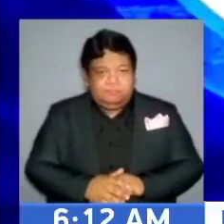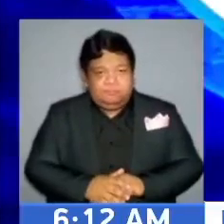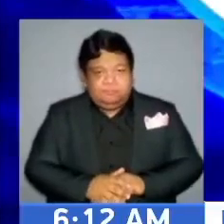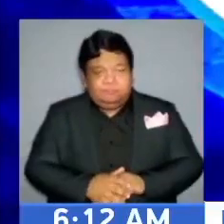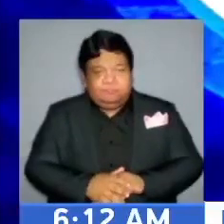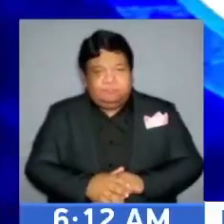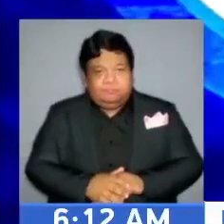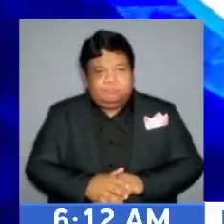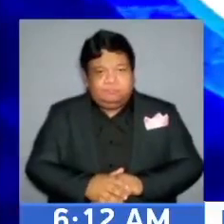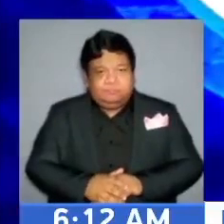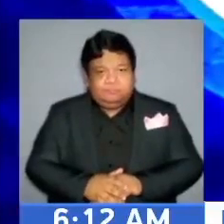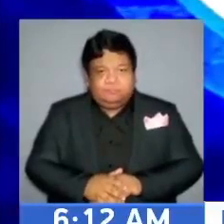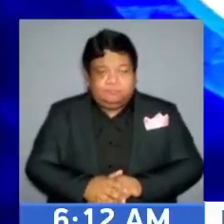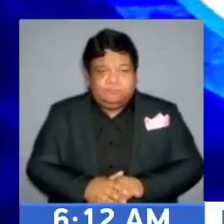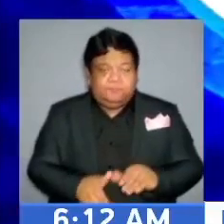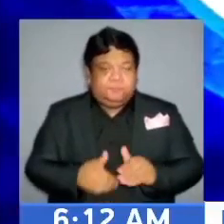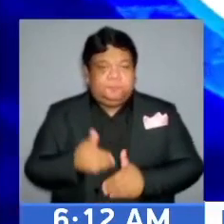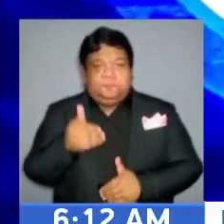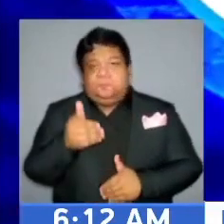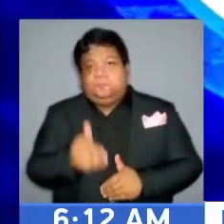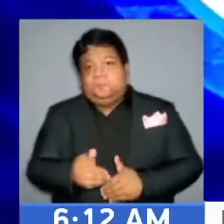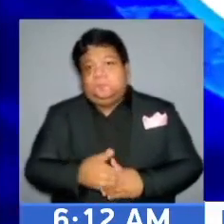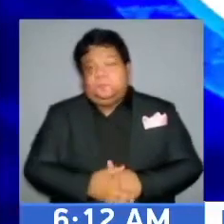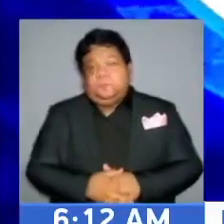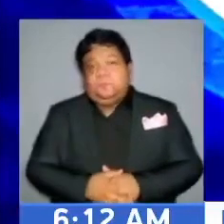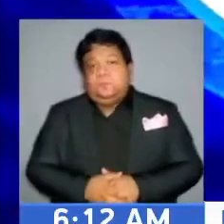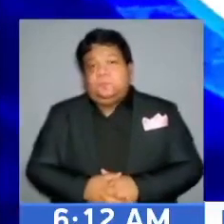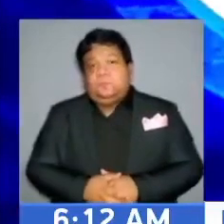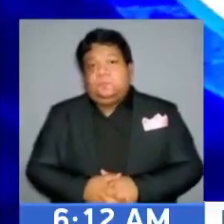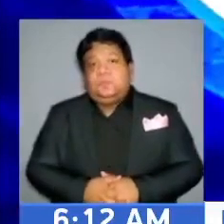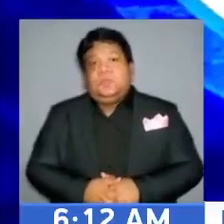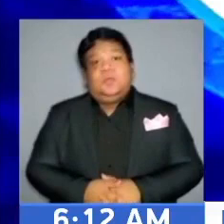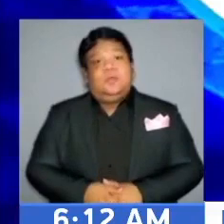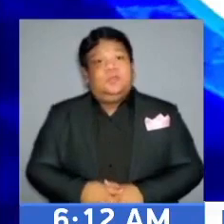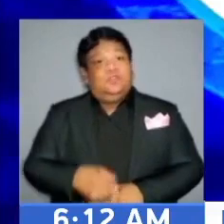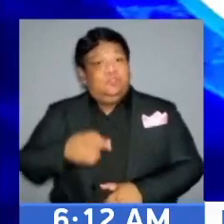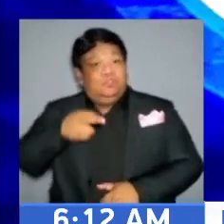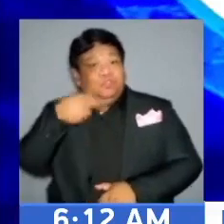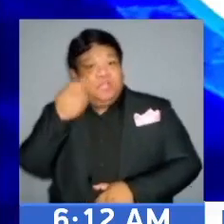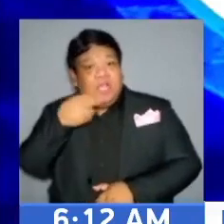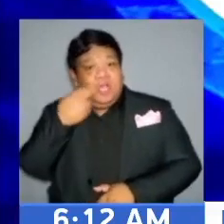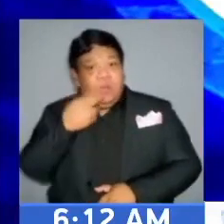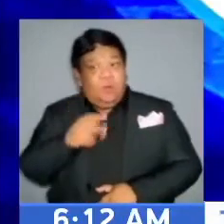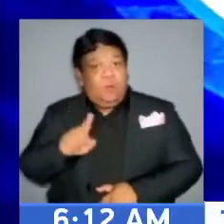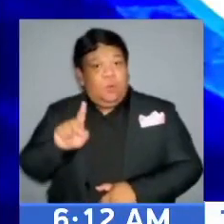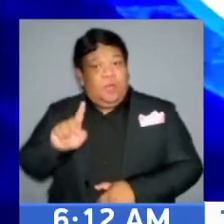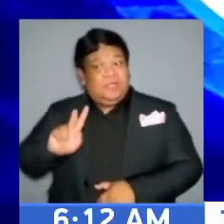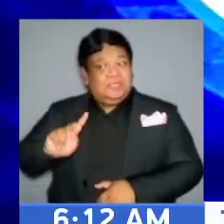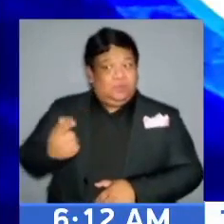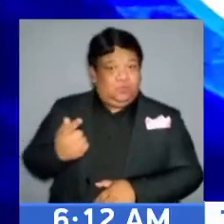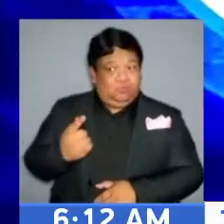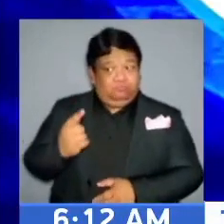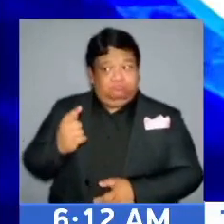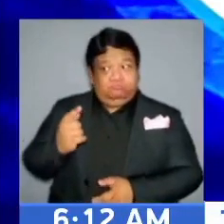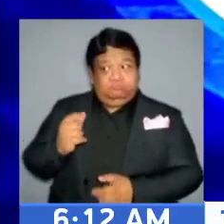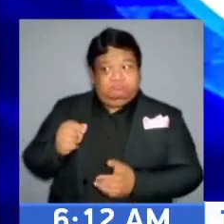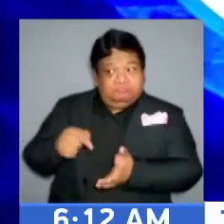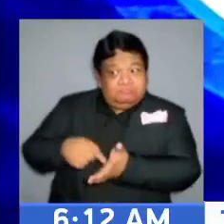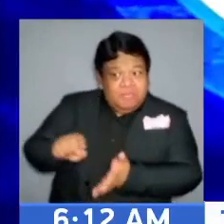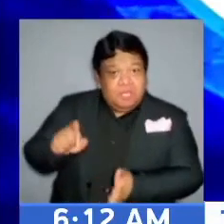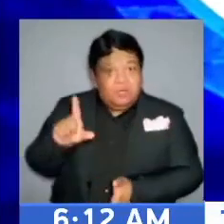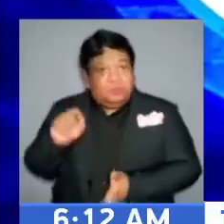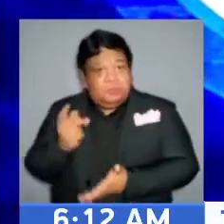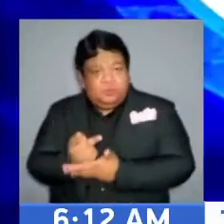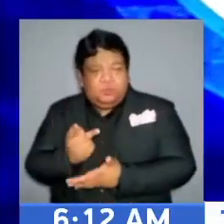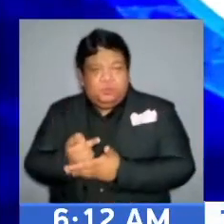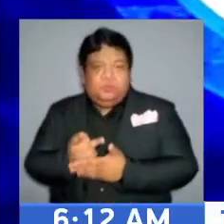Imposible pa raw sa ngayon ang 20 pesos sa kada kilong bigas ay sa bagong talagang kalihim ng Department of Agriculture na si Francisco Chu